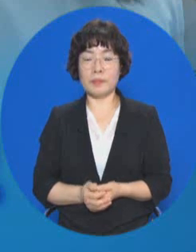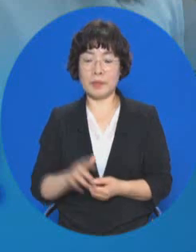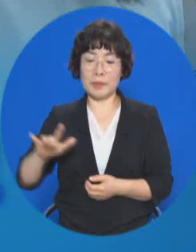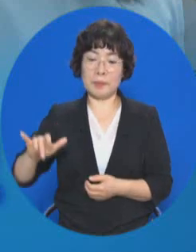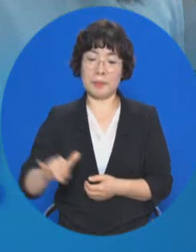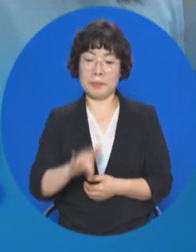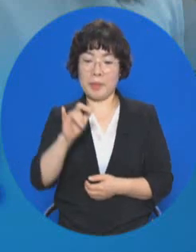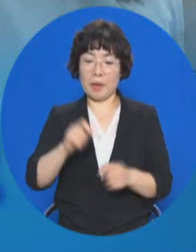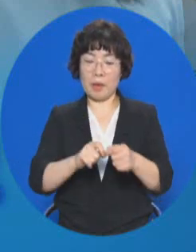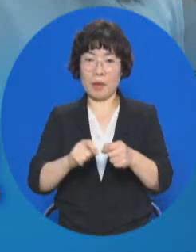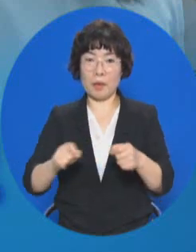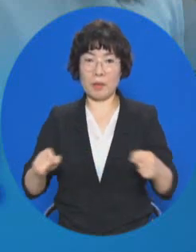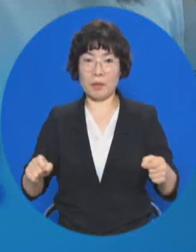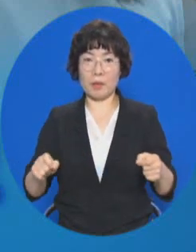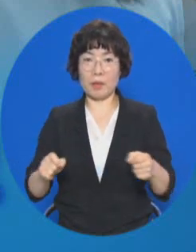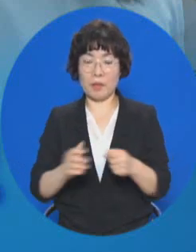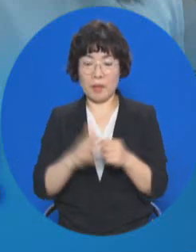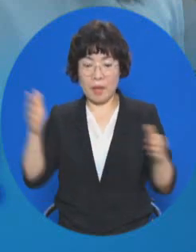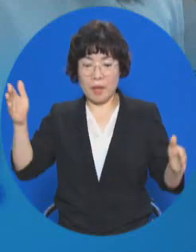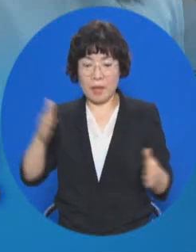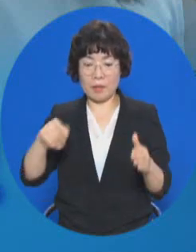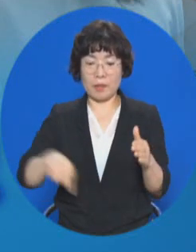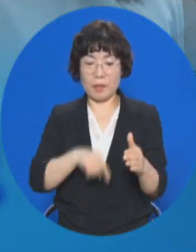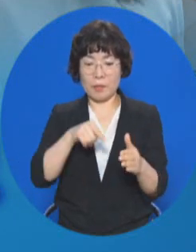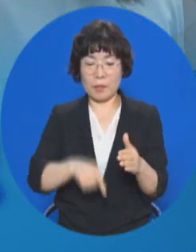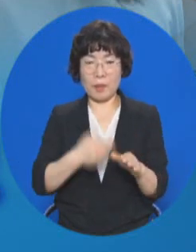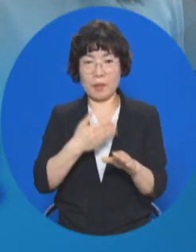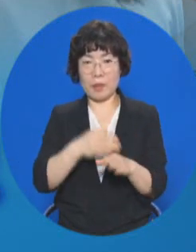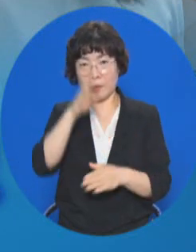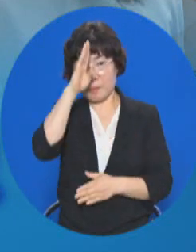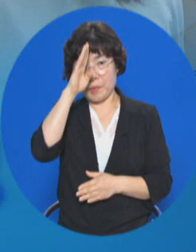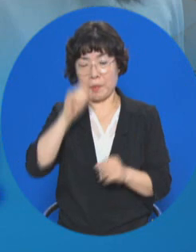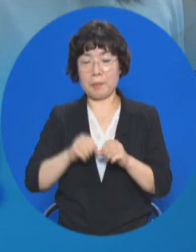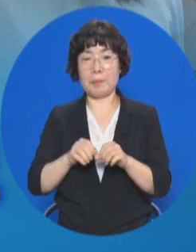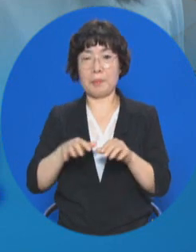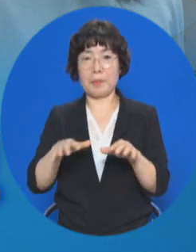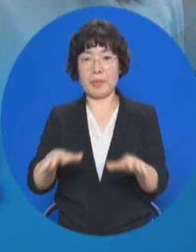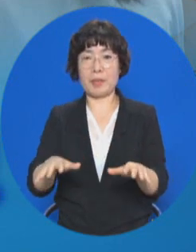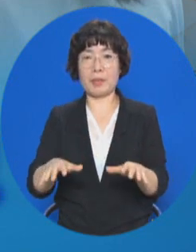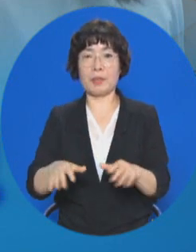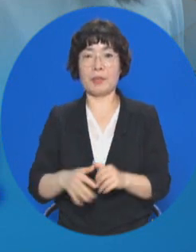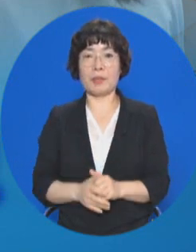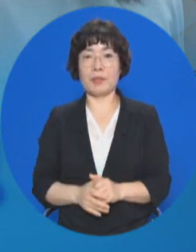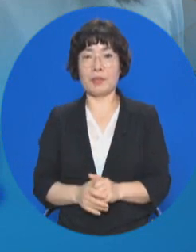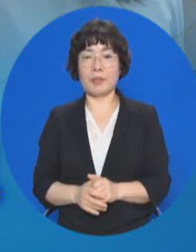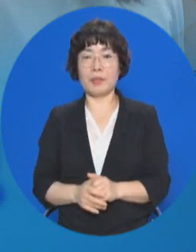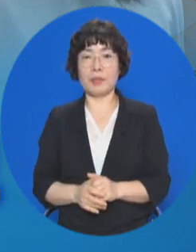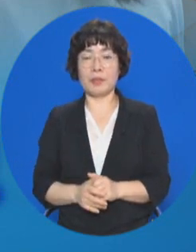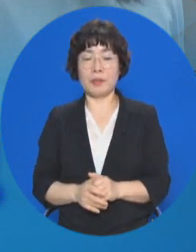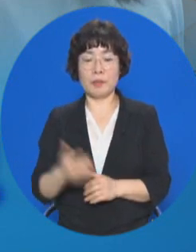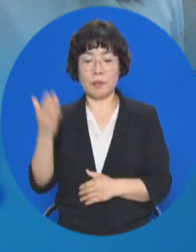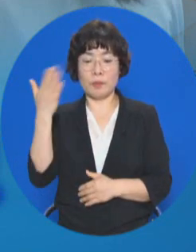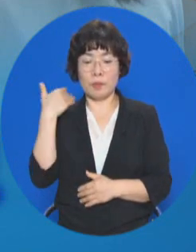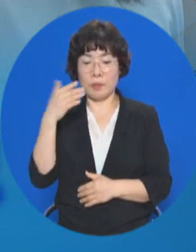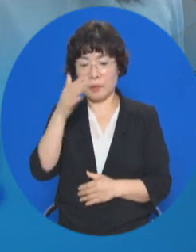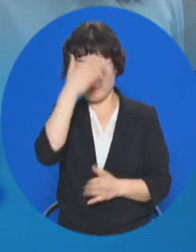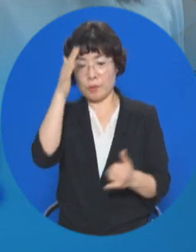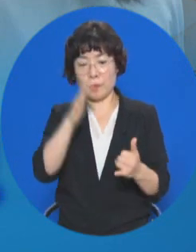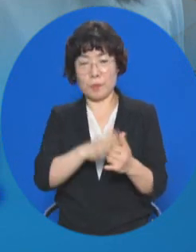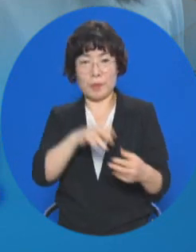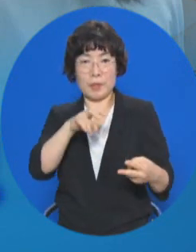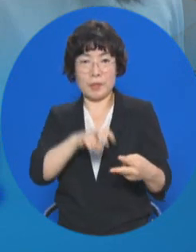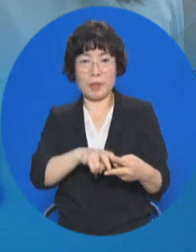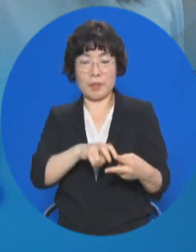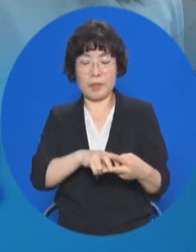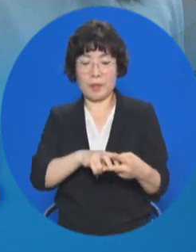코로나19 사태가 장기화되면서 학생들 사이에 또 다른 증세가 전염병처럼 번지고 있습니다. 최근 청소년센터에는